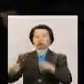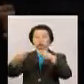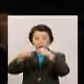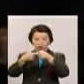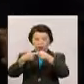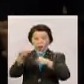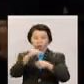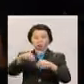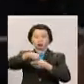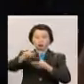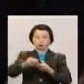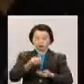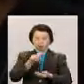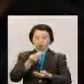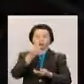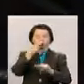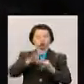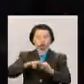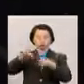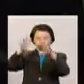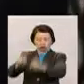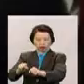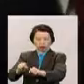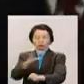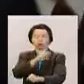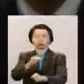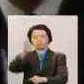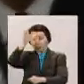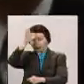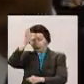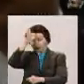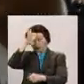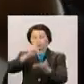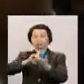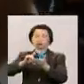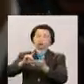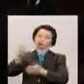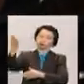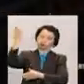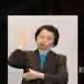dan pengeluaran waran tangkap terhadapnya serta bapanya pada minggu lalu.